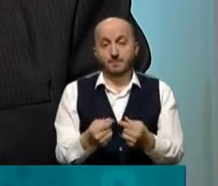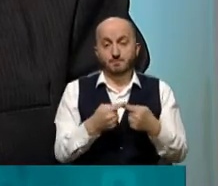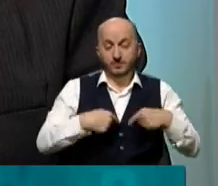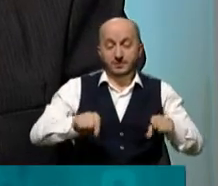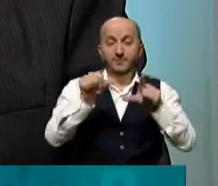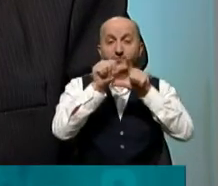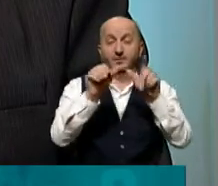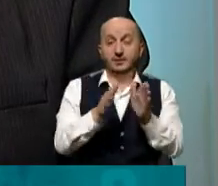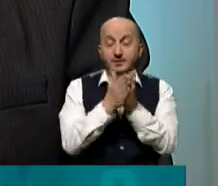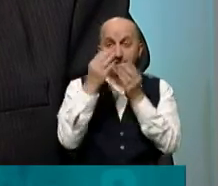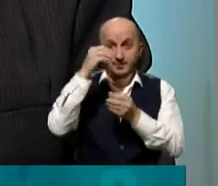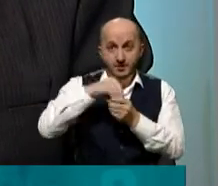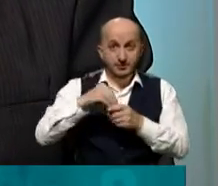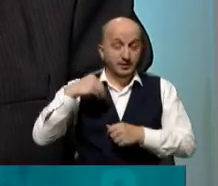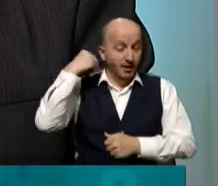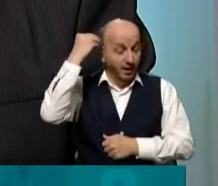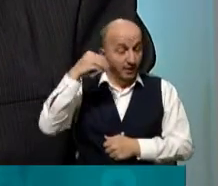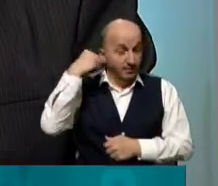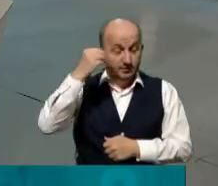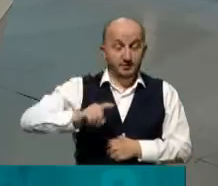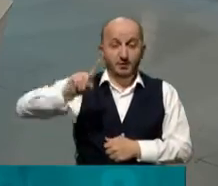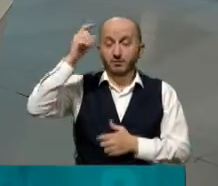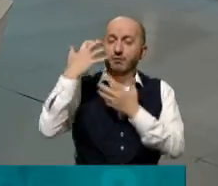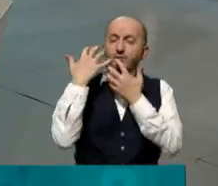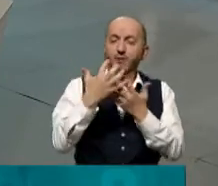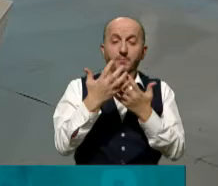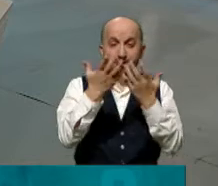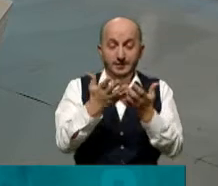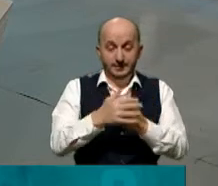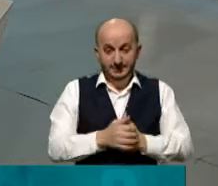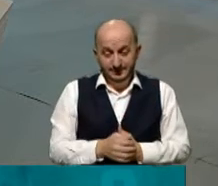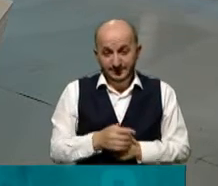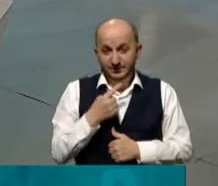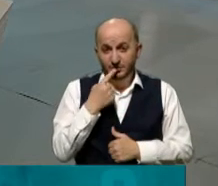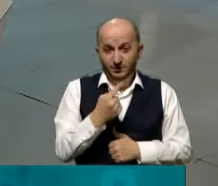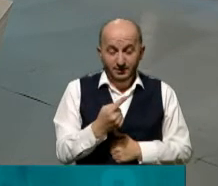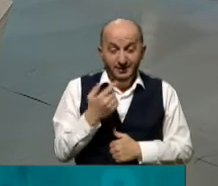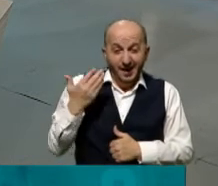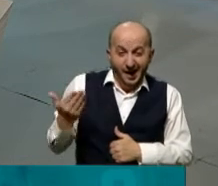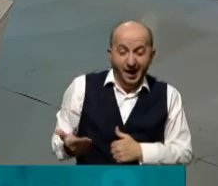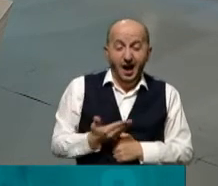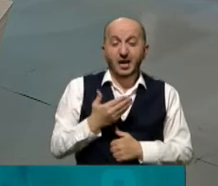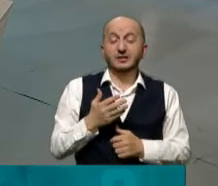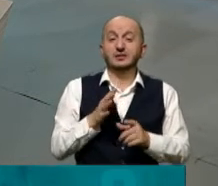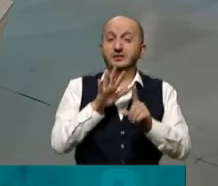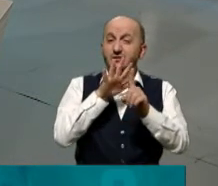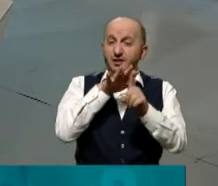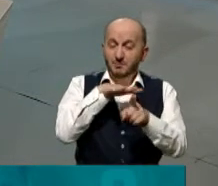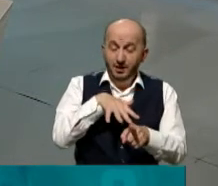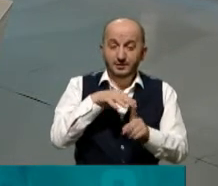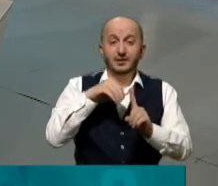fıkıh kitaplarımızda alimlerimiz Allah rahmet eylesin derler amin, ki amin. Eğer cemaatle